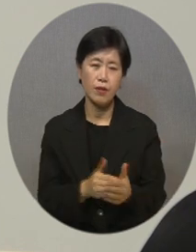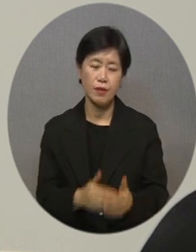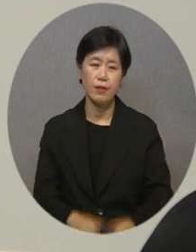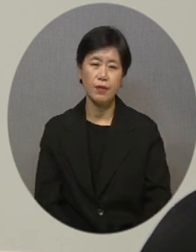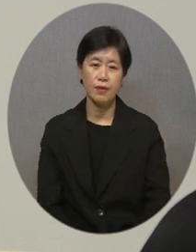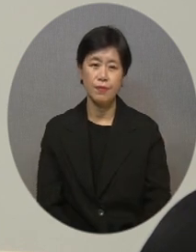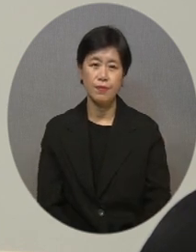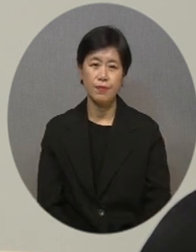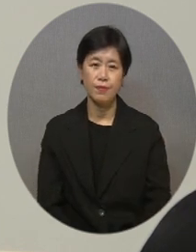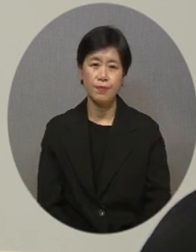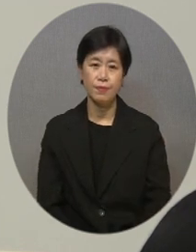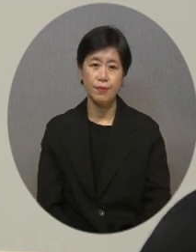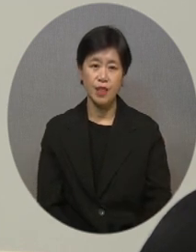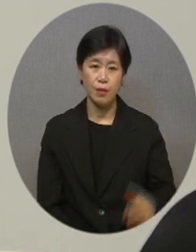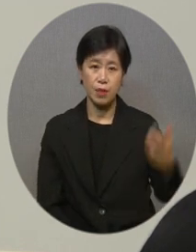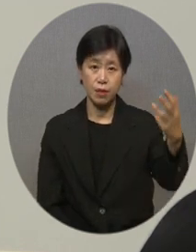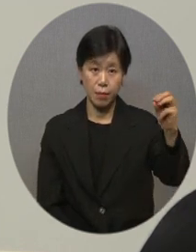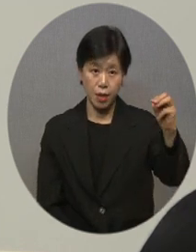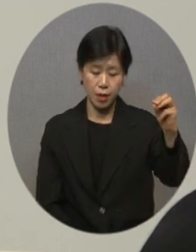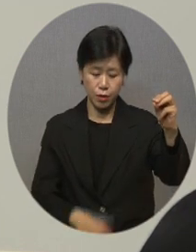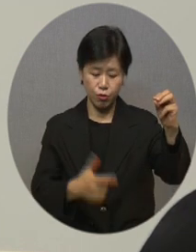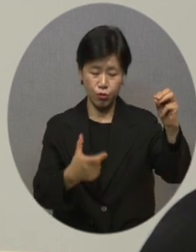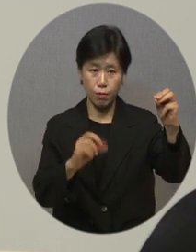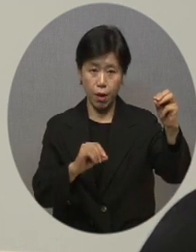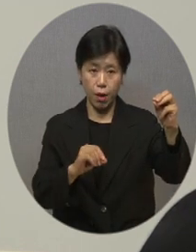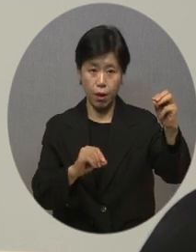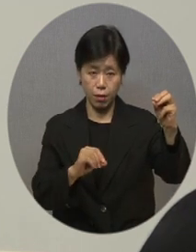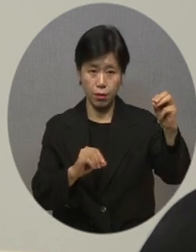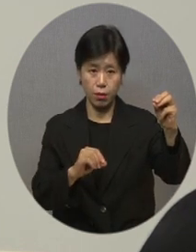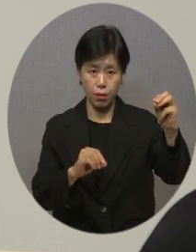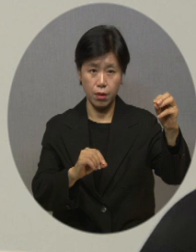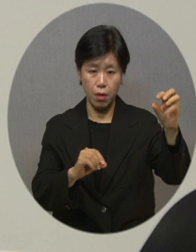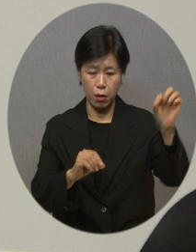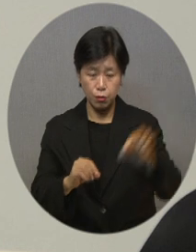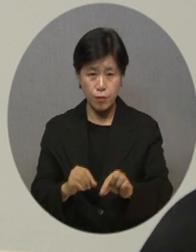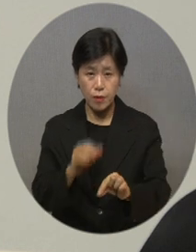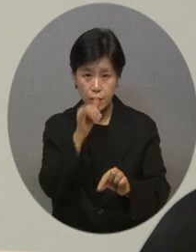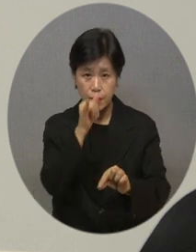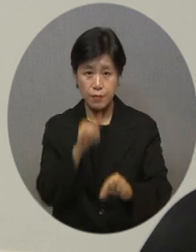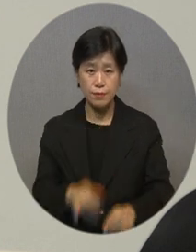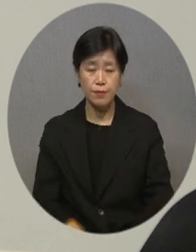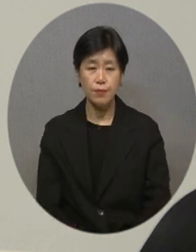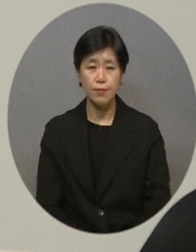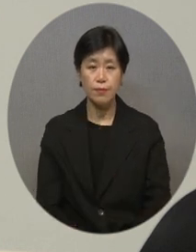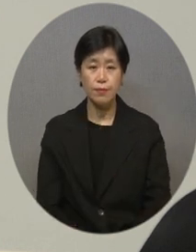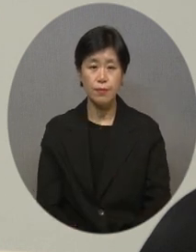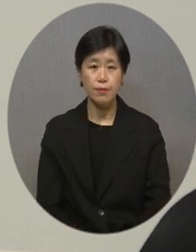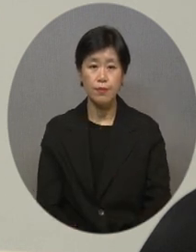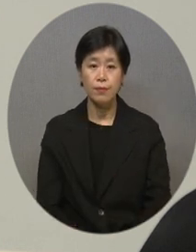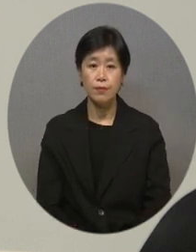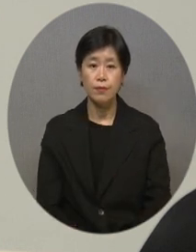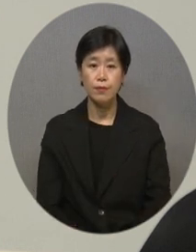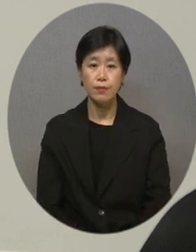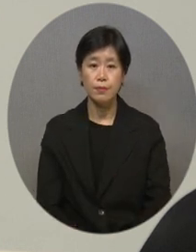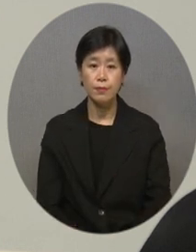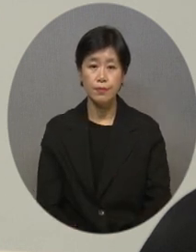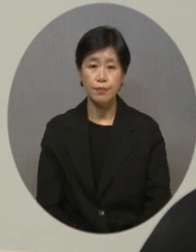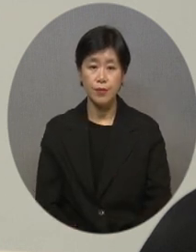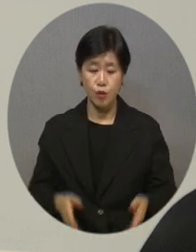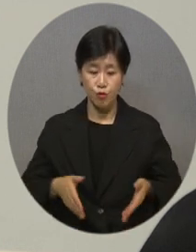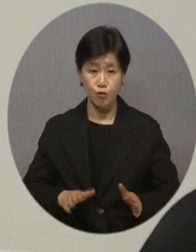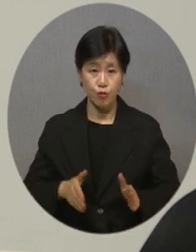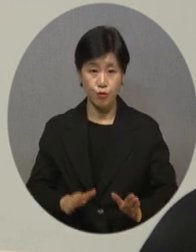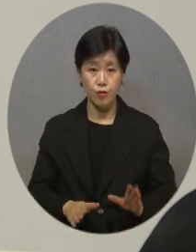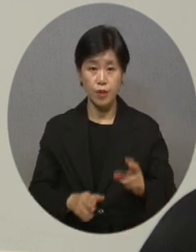60만 떨어지게 되어 있는데요. 이때가 떨어져가지고 83년도가 이 중간에 있습니다. 우리가 인구 대체 연령 그